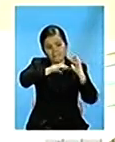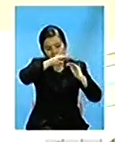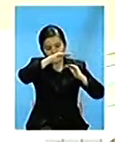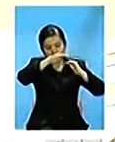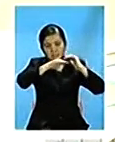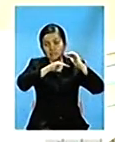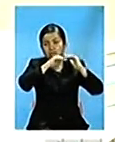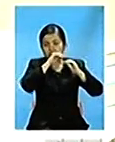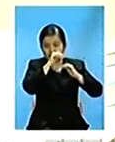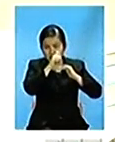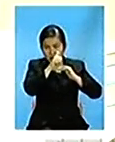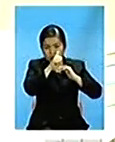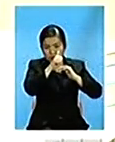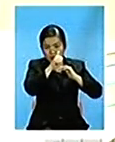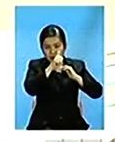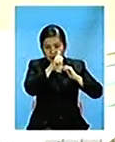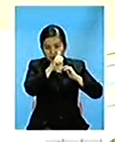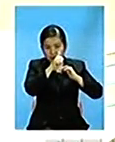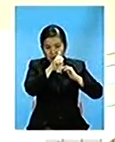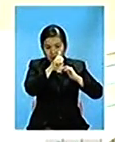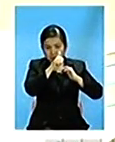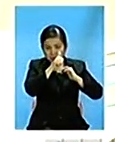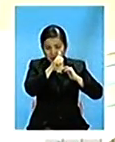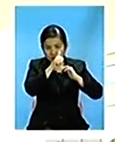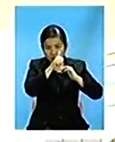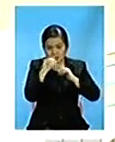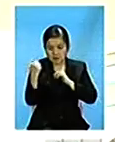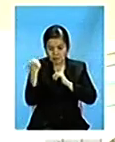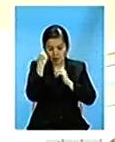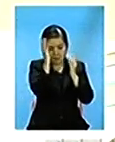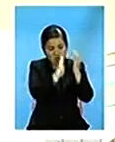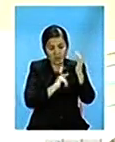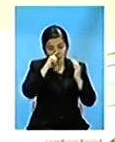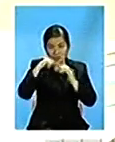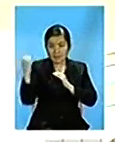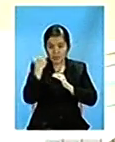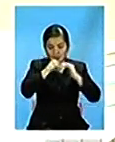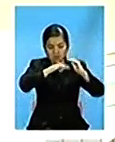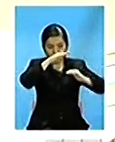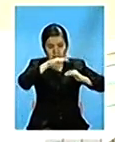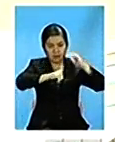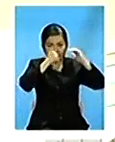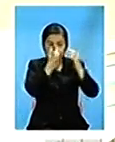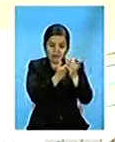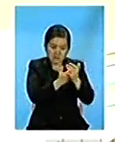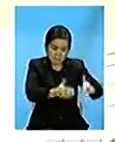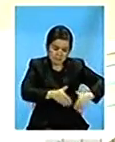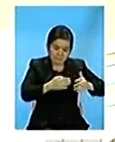สู่ ความมั่นคงของประเทศแล้วก็ความอยู่ดีกินในประชาช